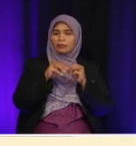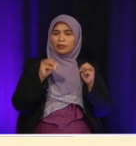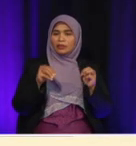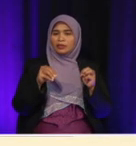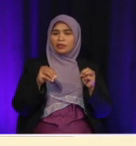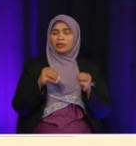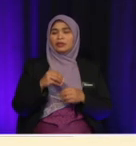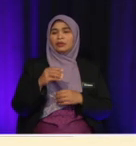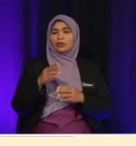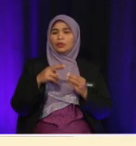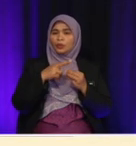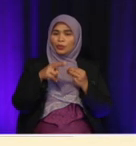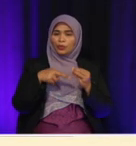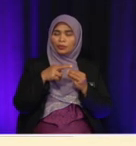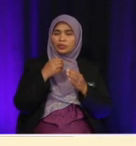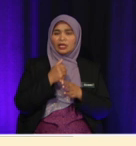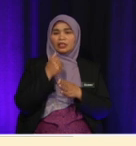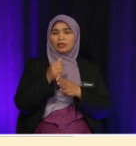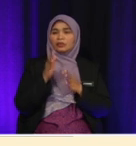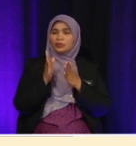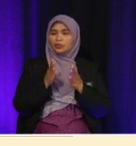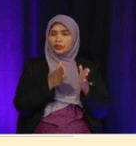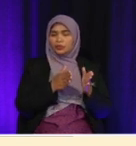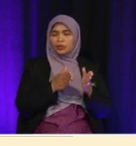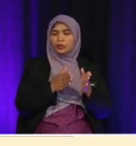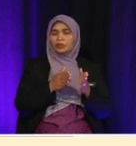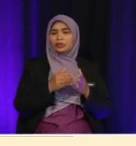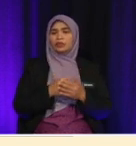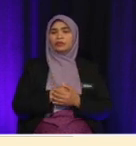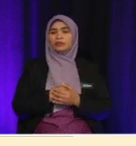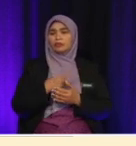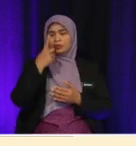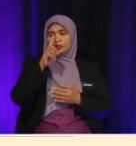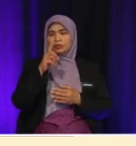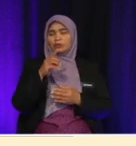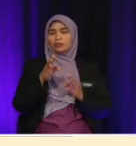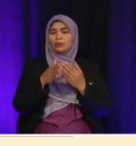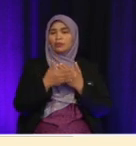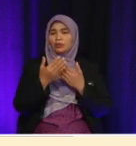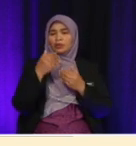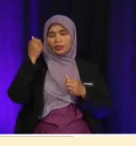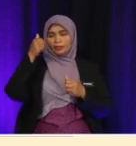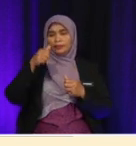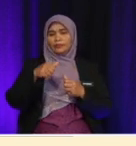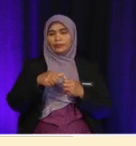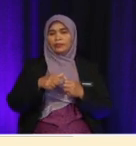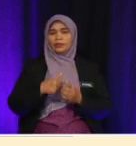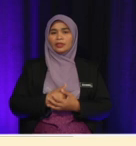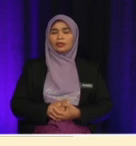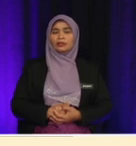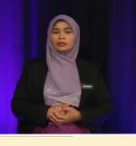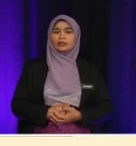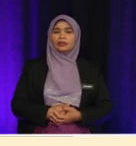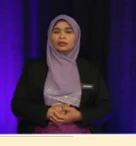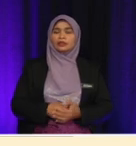murid-murid rumus ataupun susunkan ya satu strategi untuk memudahkan mengingat Aiman macam ni kan